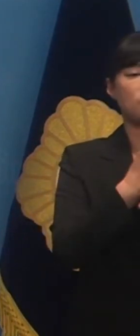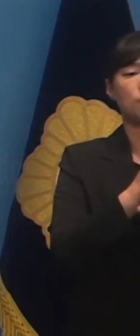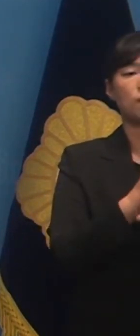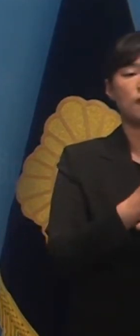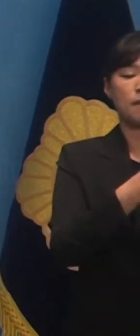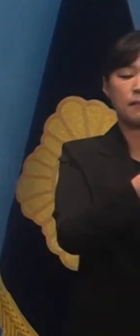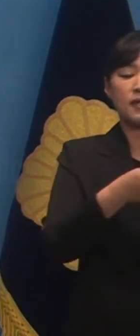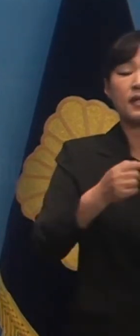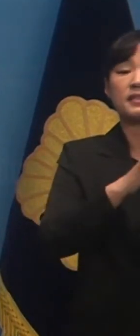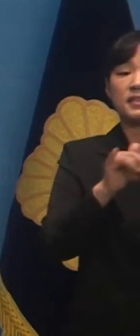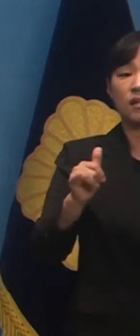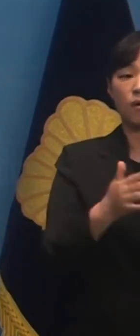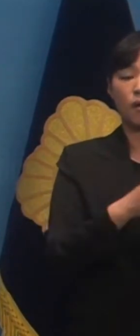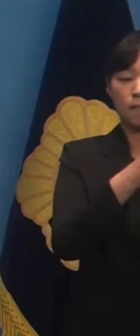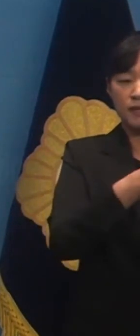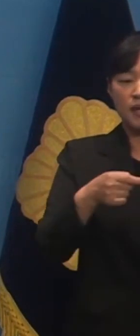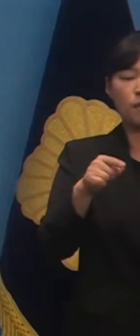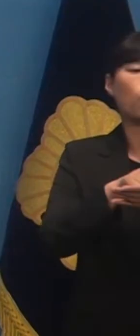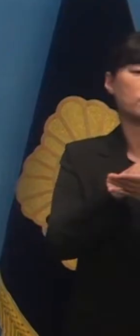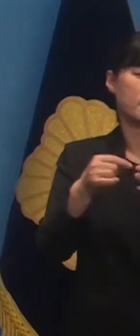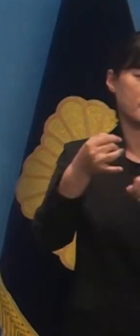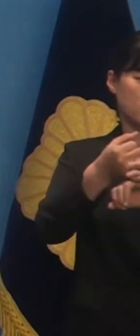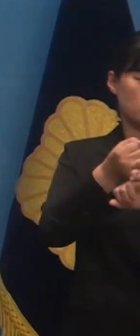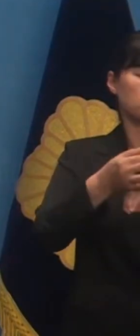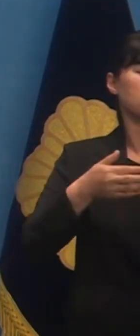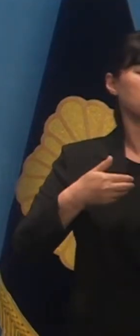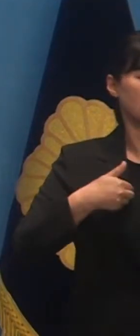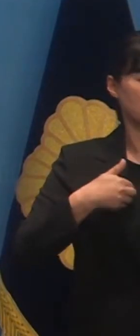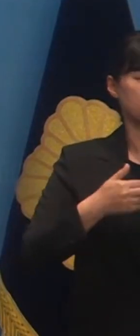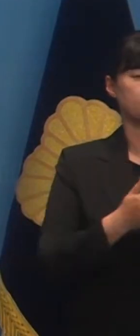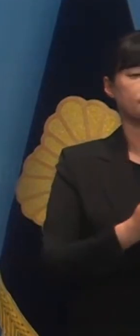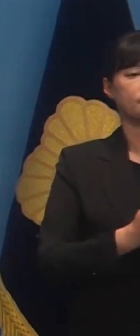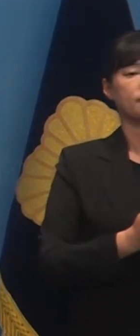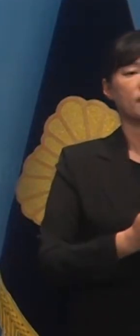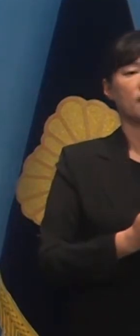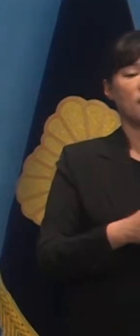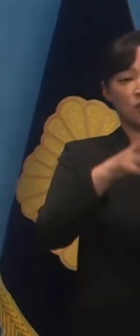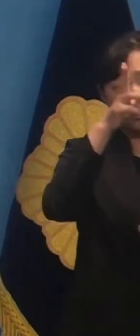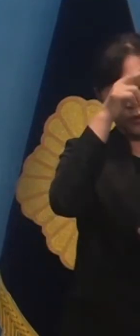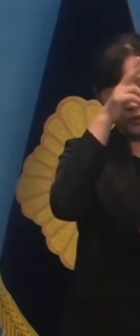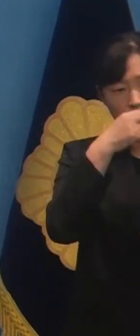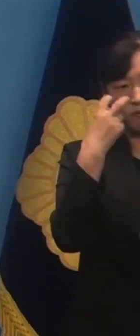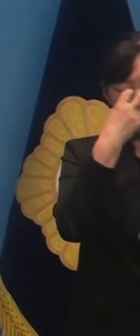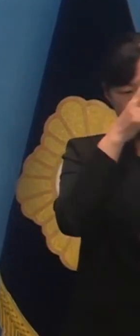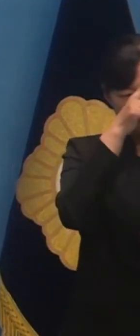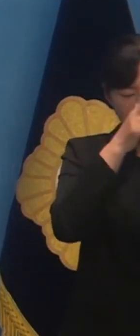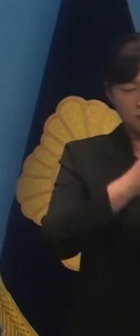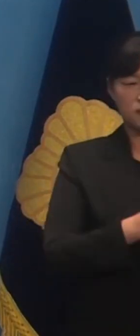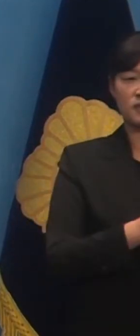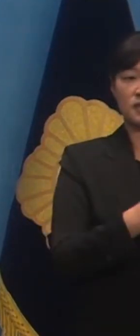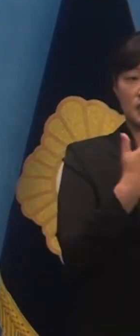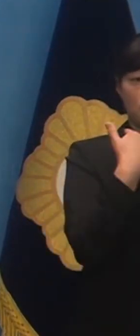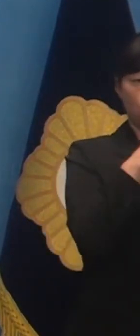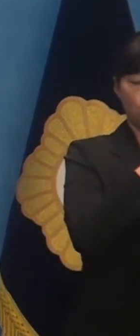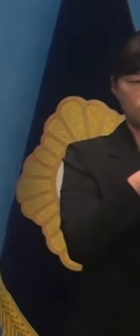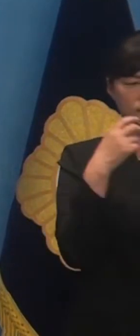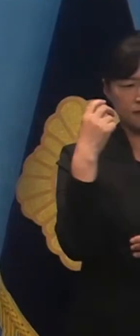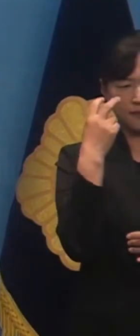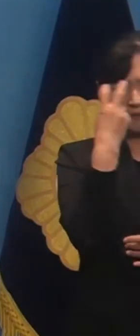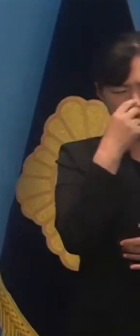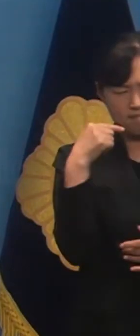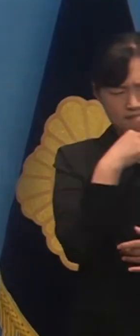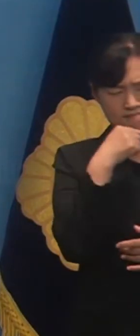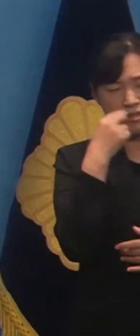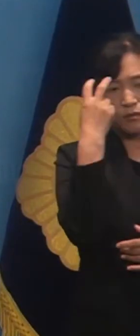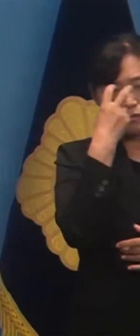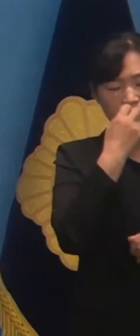해명하고 피해자들에게 피해 보상을 약속해야 합니다. 하나, 경찰과 검찰은 리박스쿨에 대한 철저한